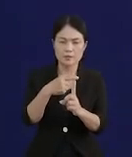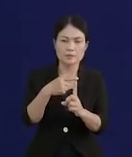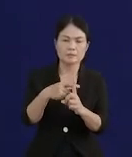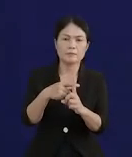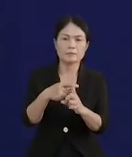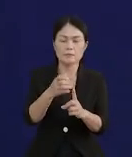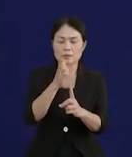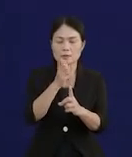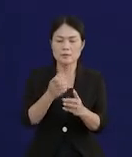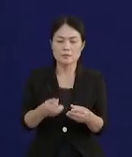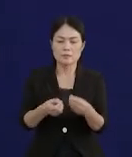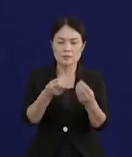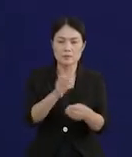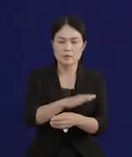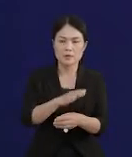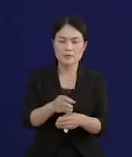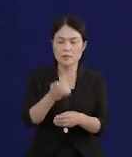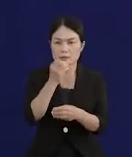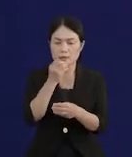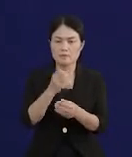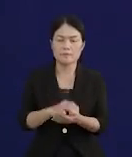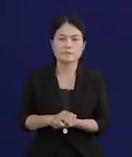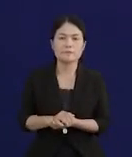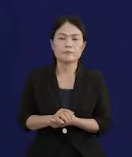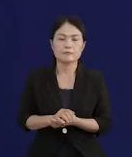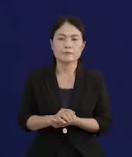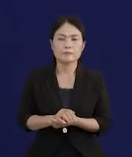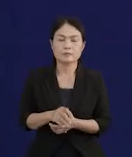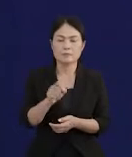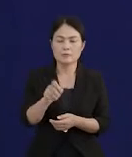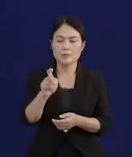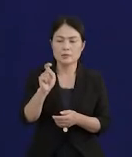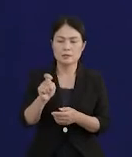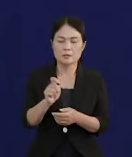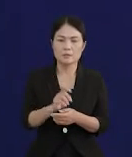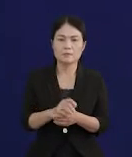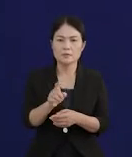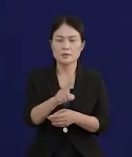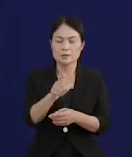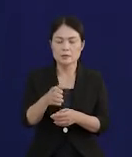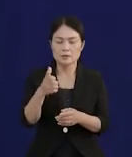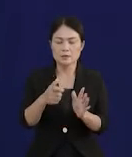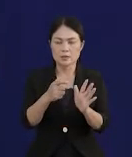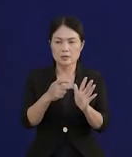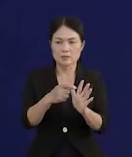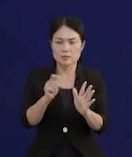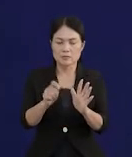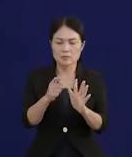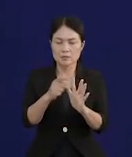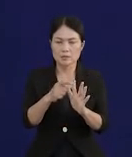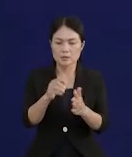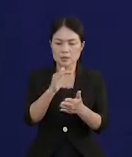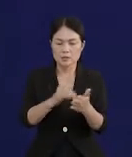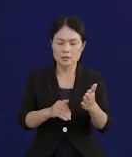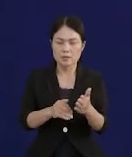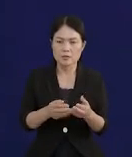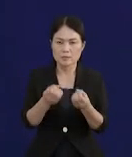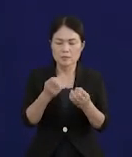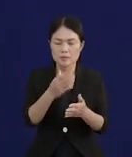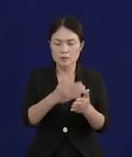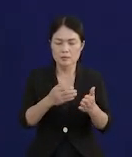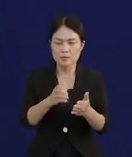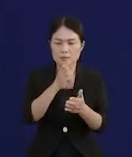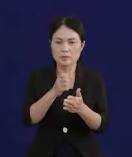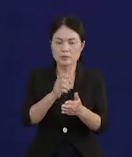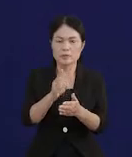nấng, nôm đại ôi cốn cốn nhằm cho chùm nạch khỏ ta nì ri nử xo nôm bồn màn phía này